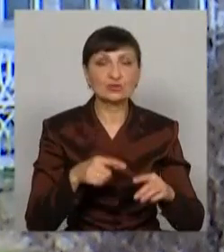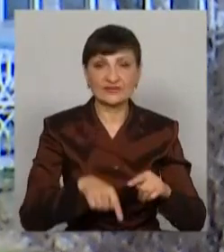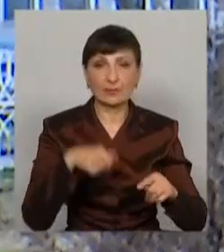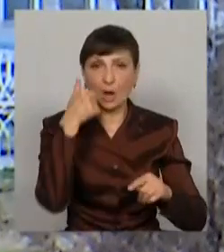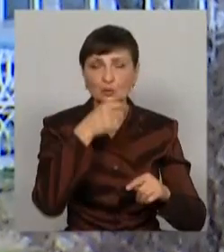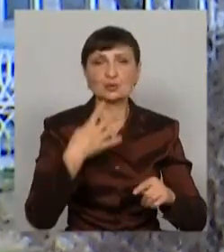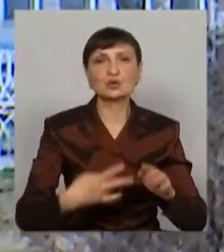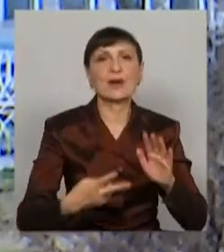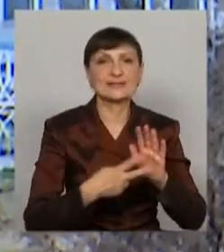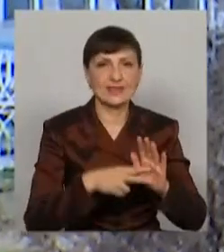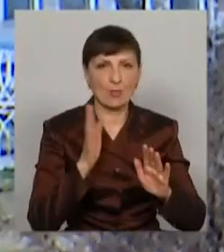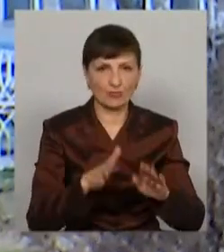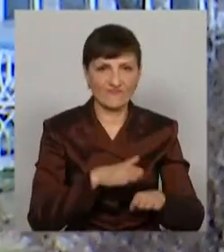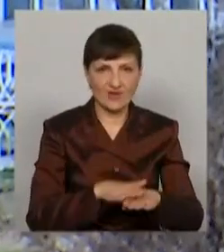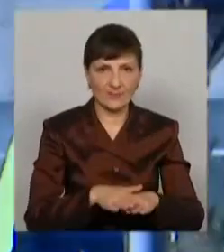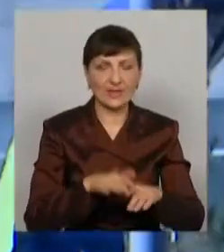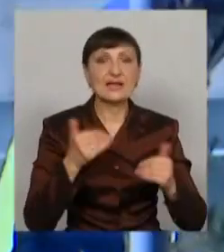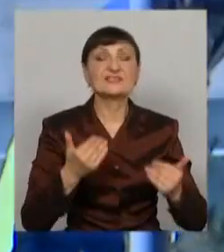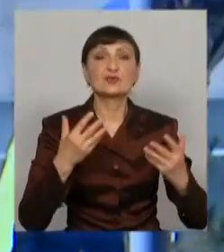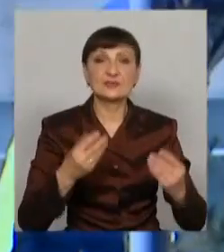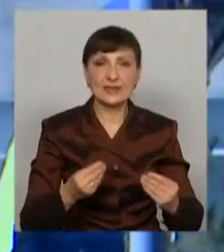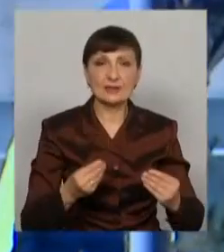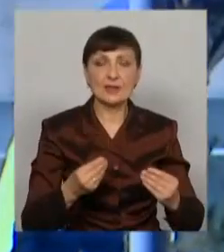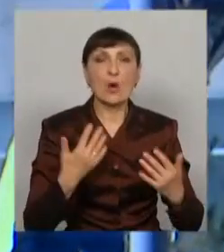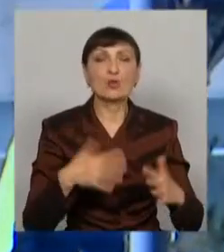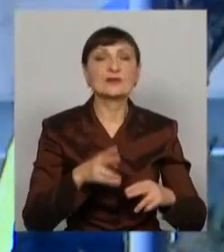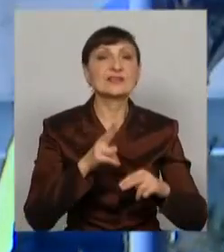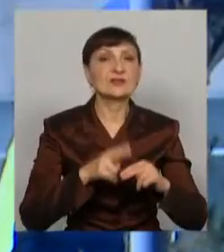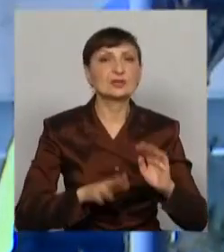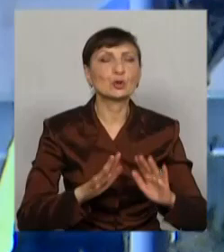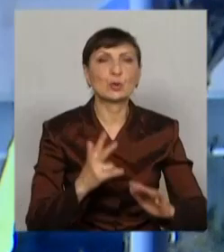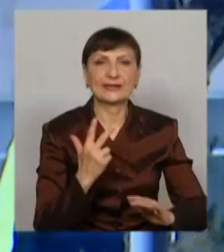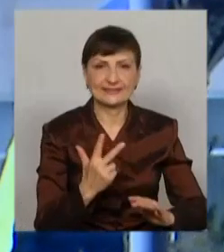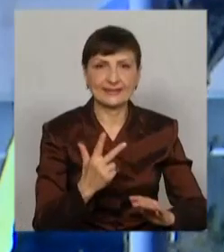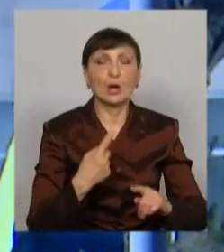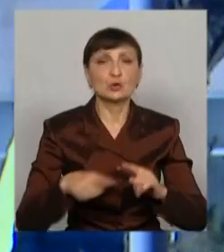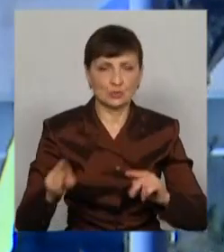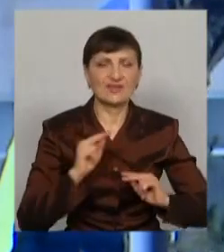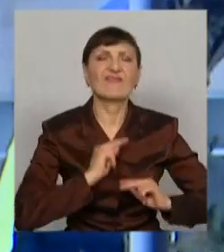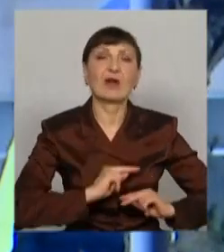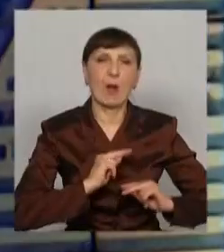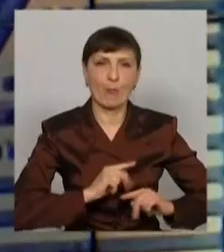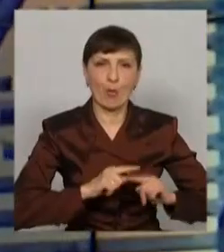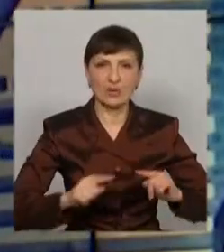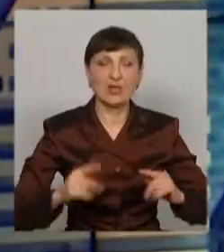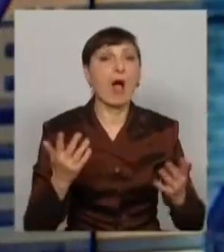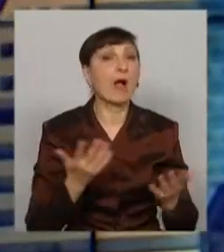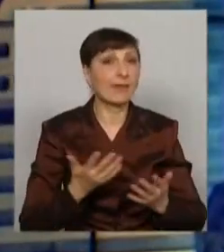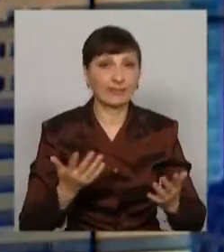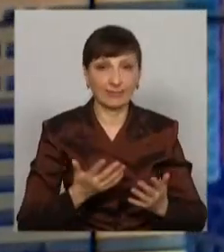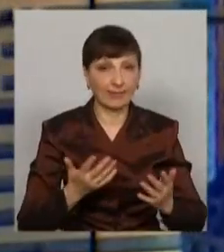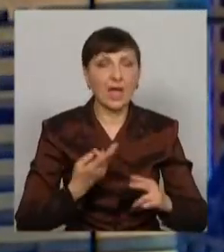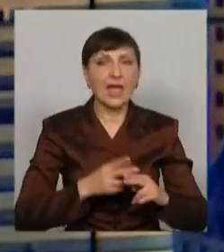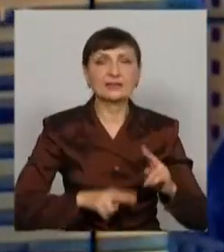году 47 проектов. На текущий момент из них завершено только 3. Остальные в работе. Какие это проекты? Это